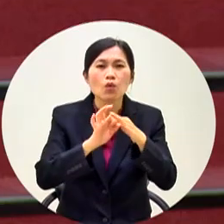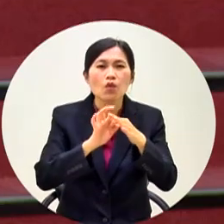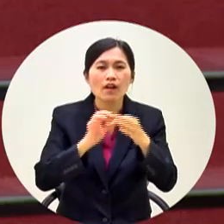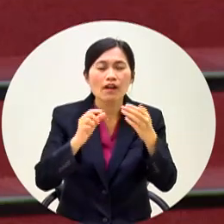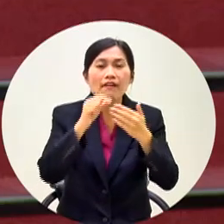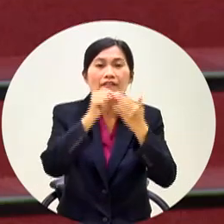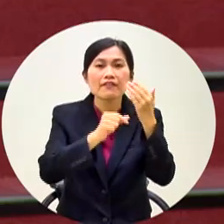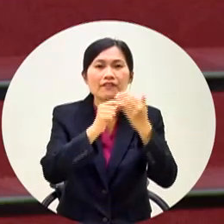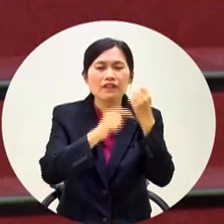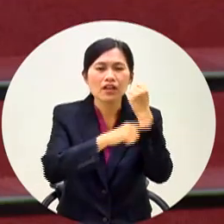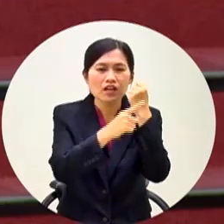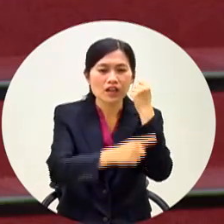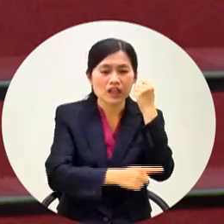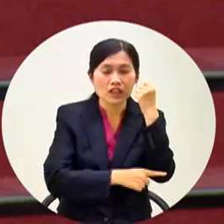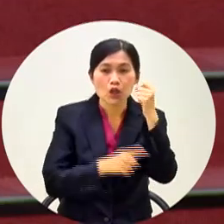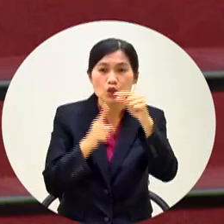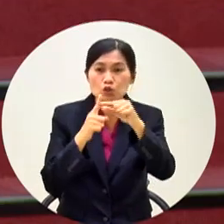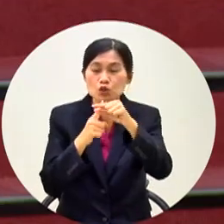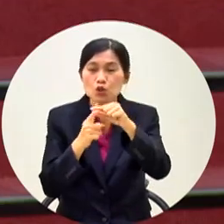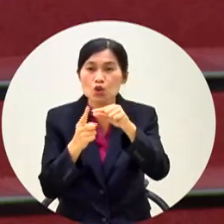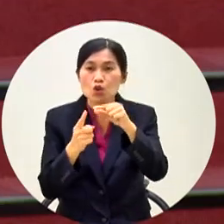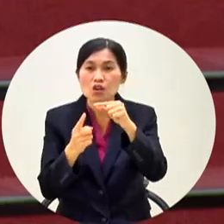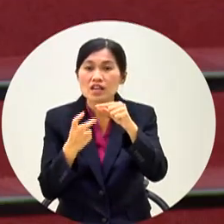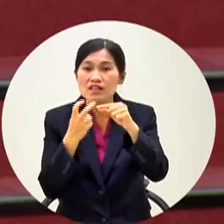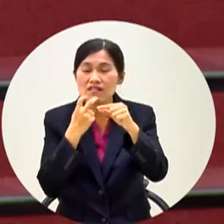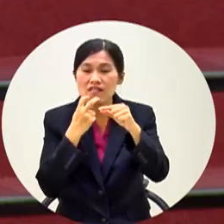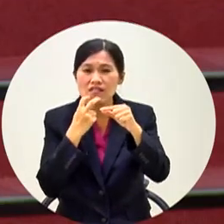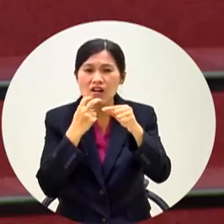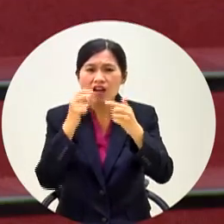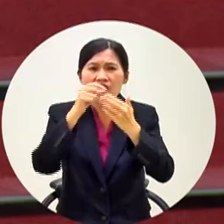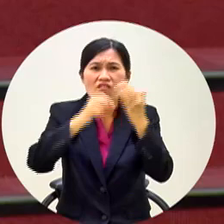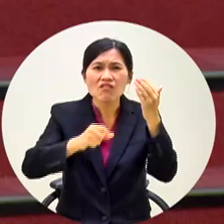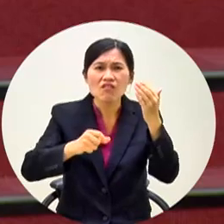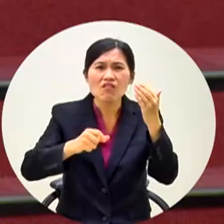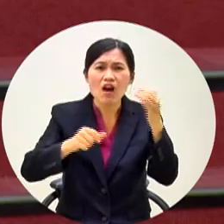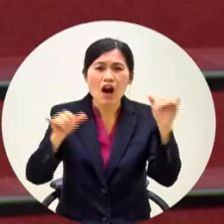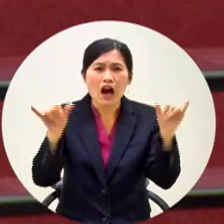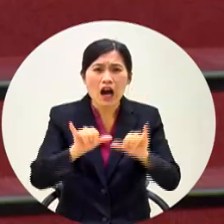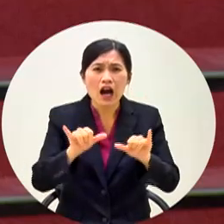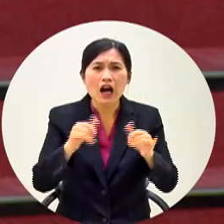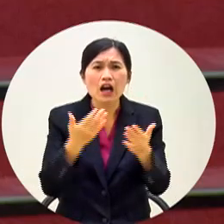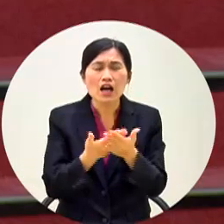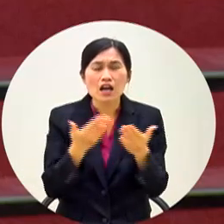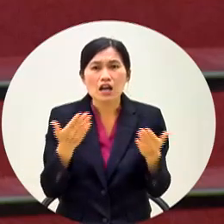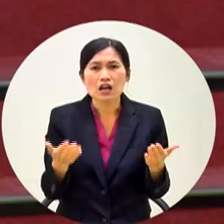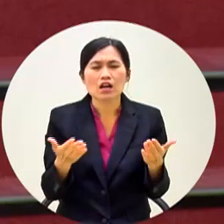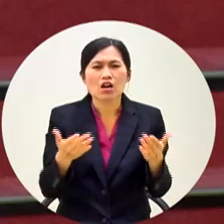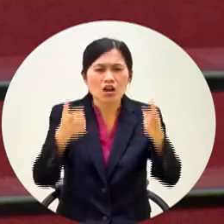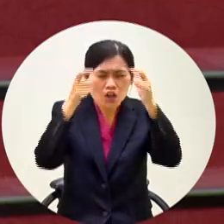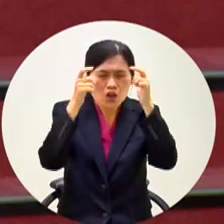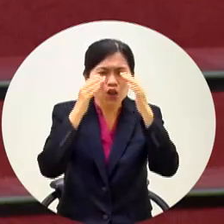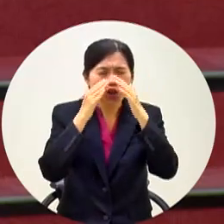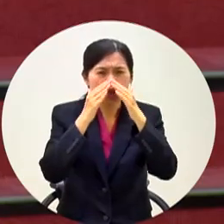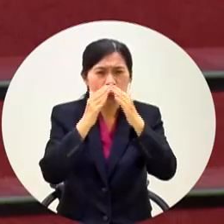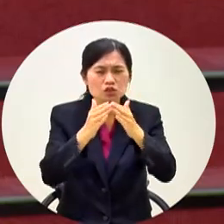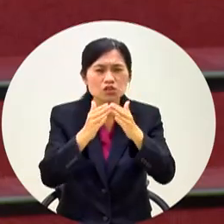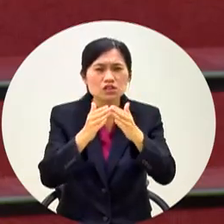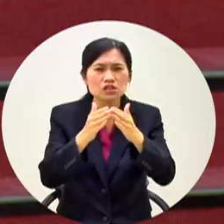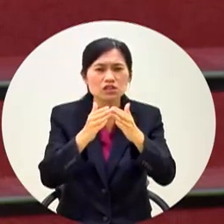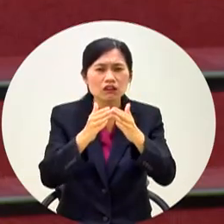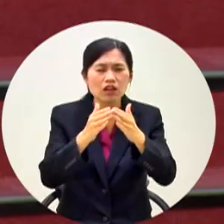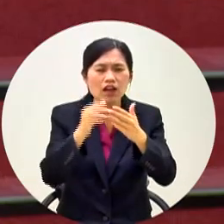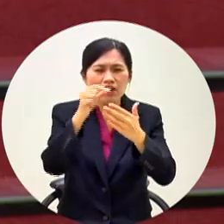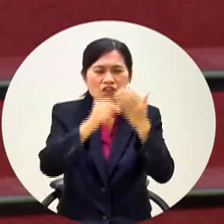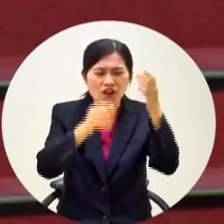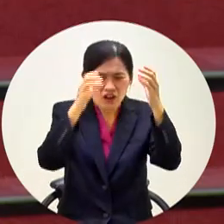部分跟中央互相抵触的时候，那我们在这个高雄市议会立任何的一个法都没有用。那